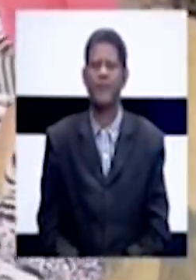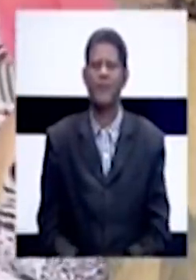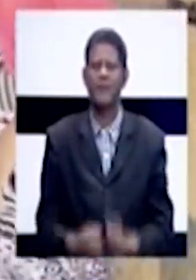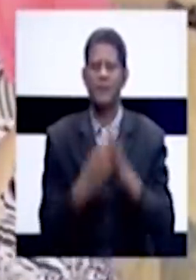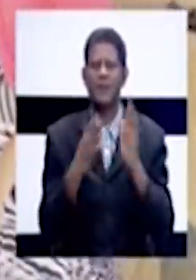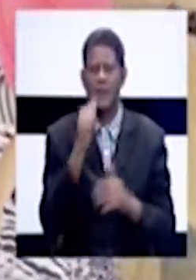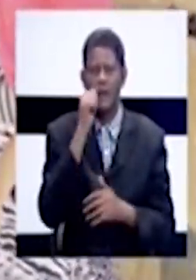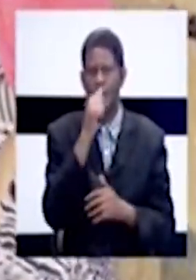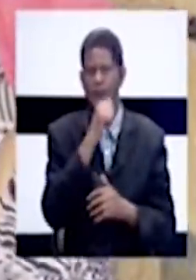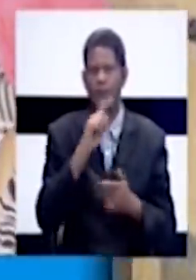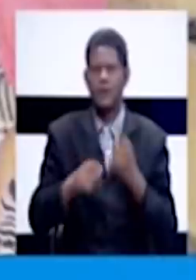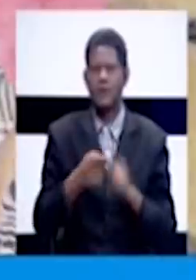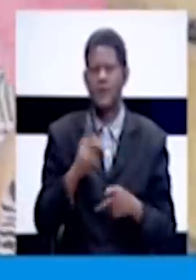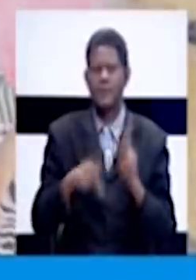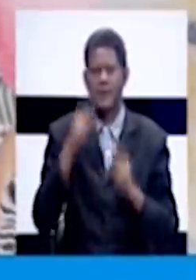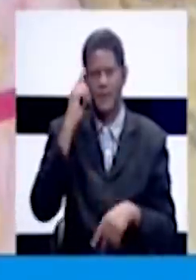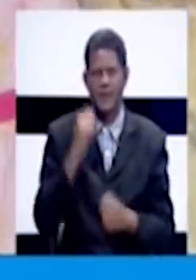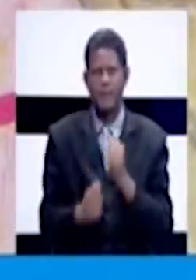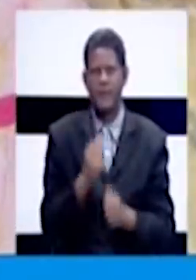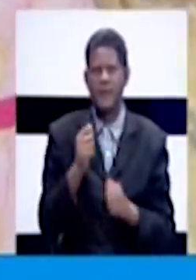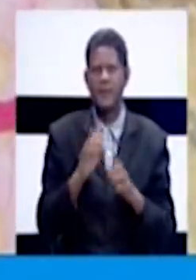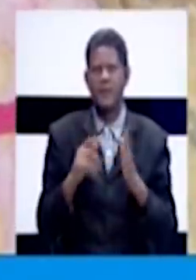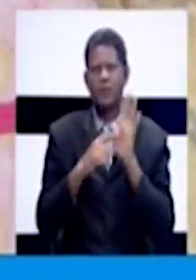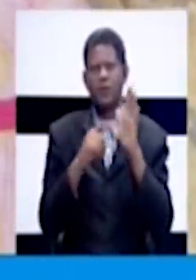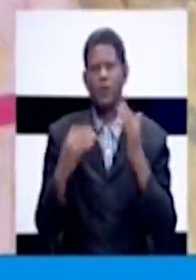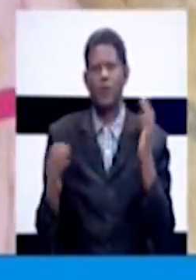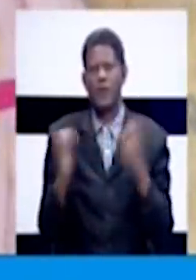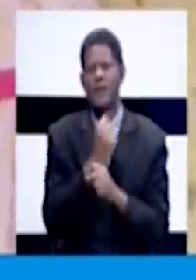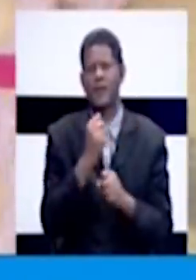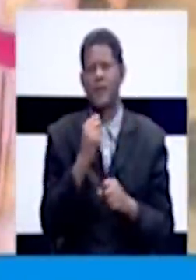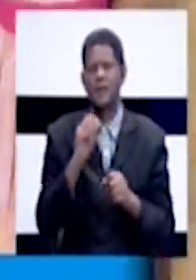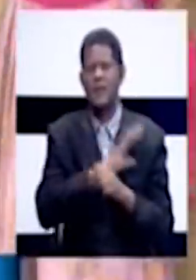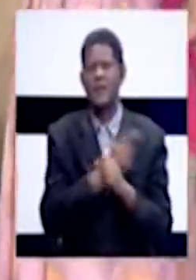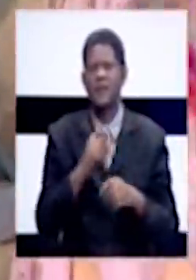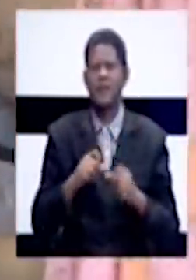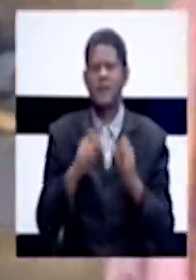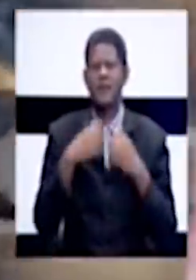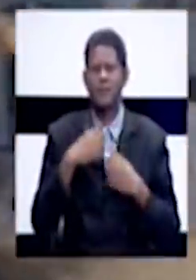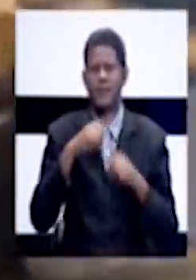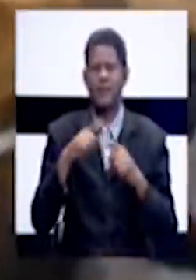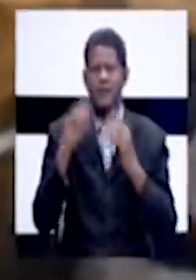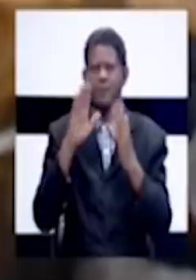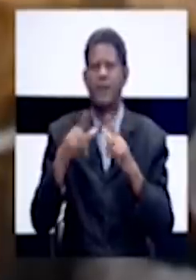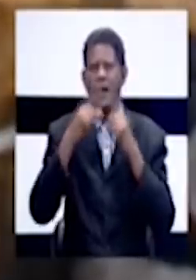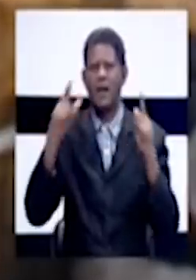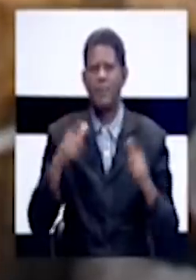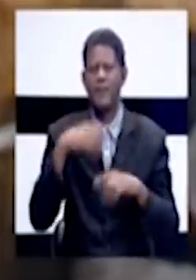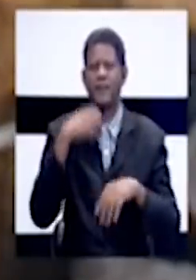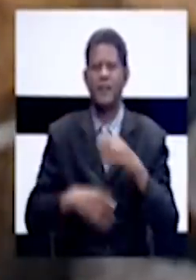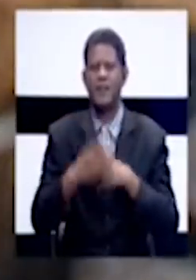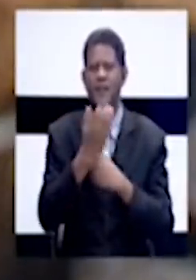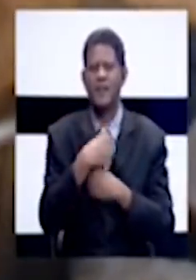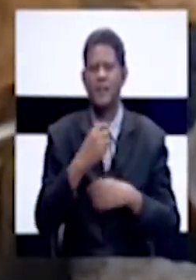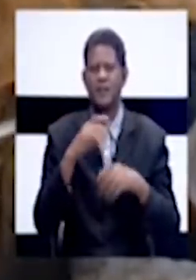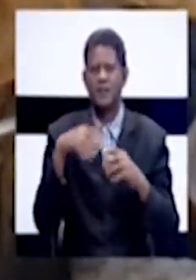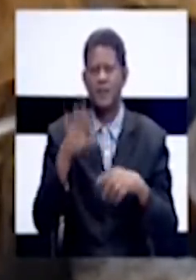ብፋሽ ዓብዪ ኣሕመድን መሻርክቱን ህዝቢ ትግራይ ንምብራሰ ጀምረ ቁልዕ ወራር ብስዕረት ወረራ ሓይሊ ዝቕፅል ዘሎ ብዝተፈላለዩ ግንባራት ዓበይ ስዕረ ዝወርዶ ዘሎ እቲ ፋሽ